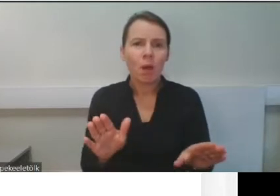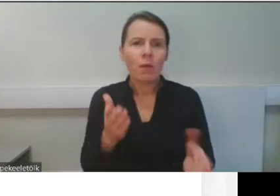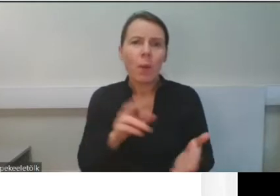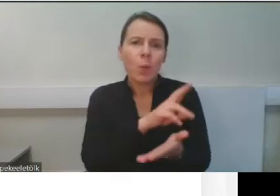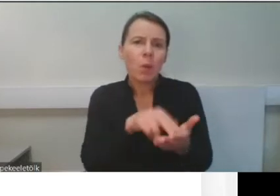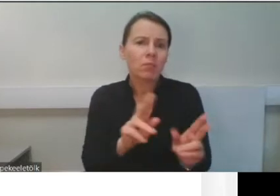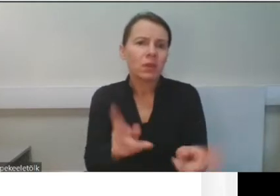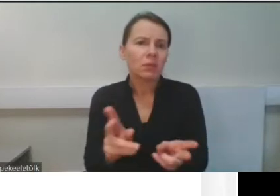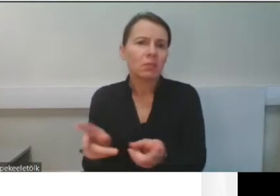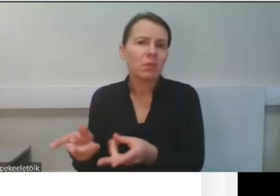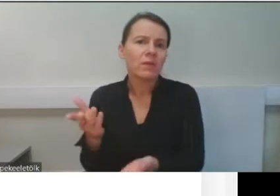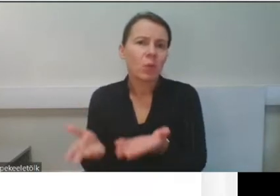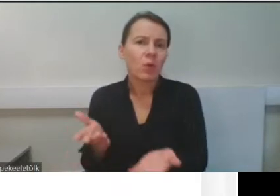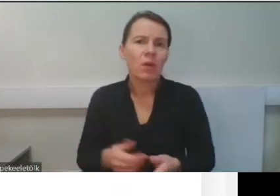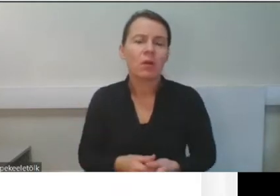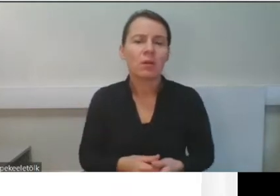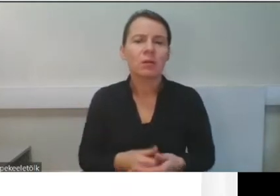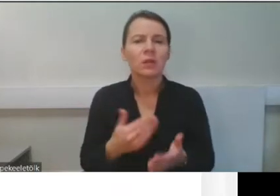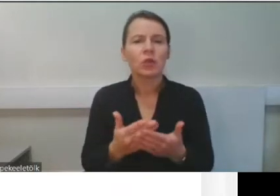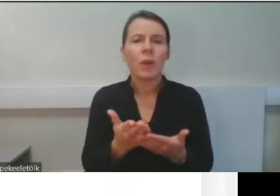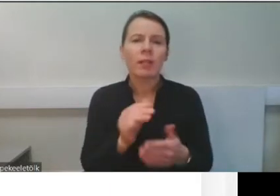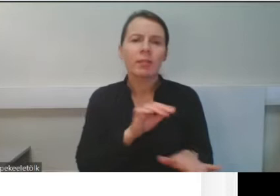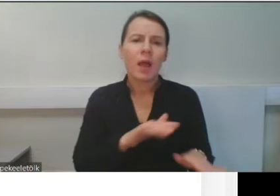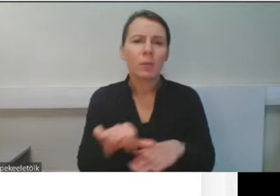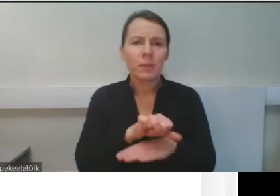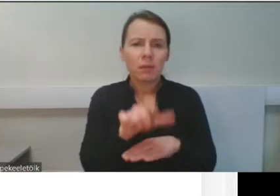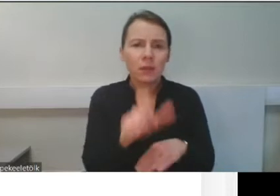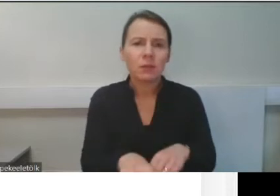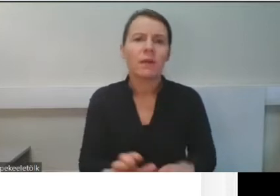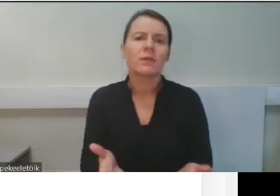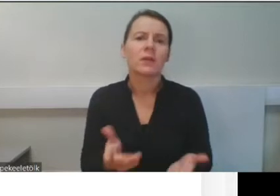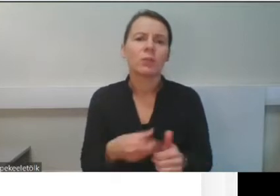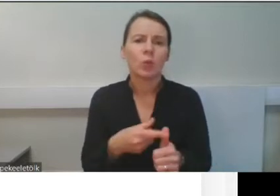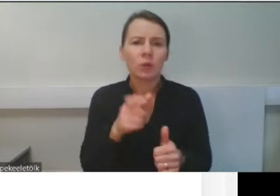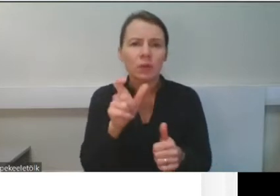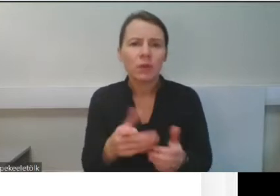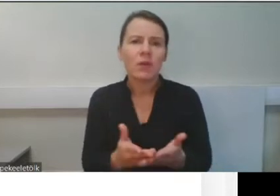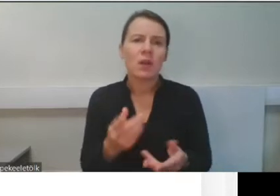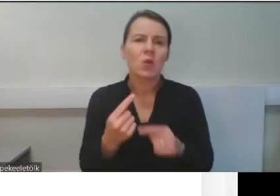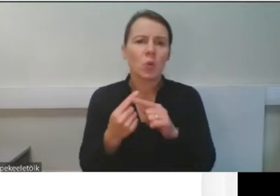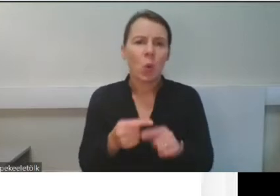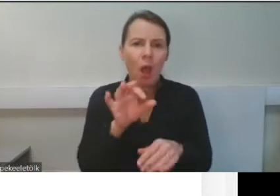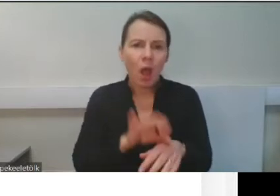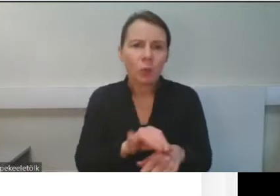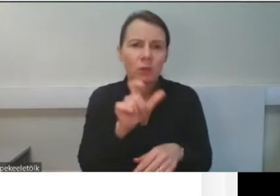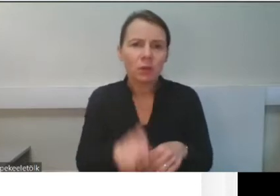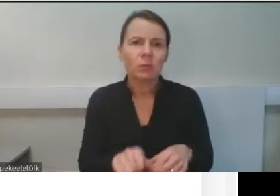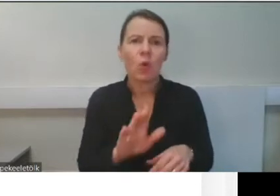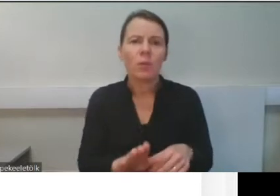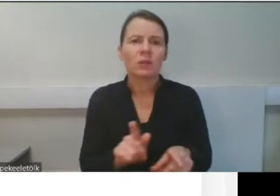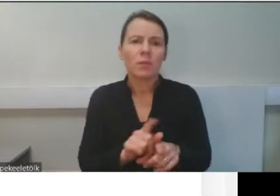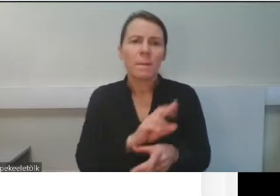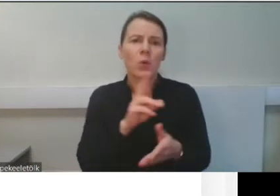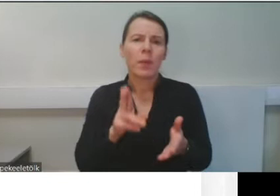võimalusi veel, et kui on soov mõnda teemat uurida või